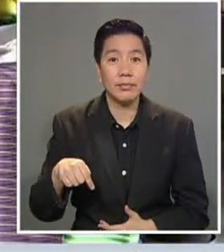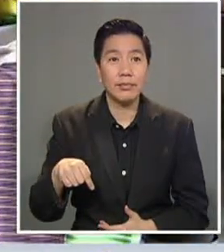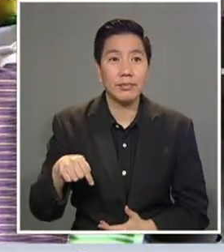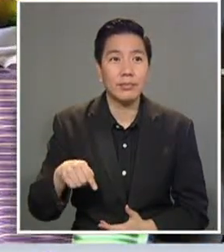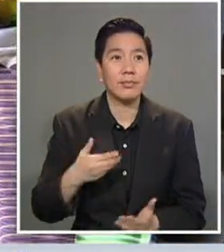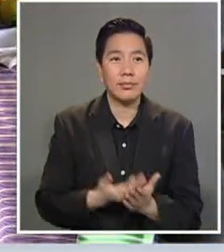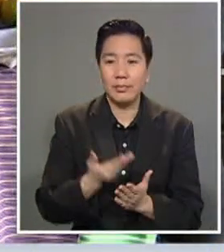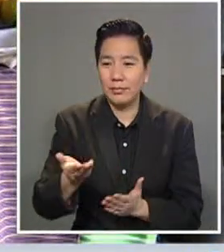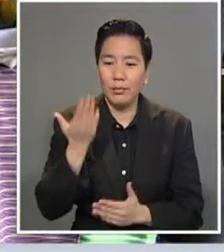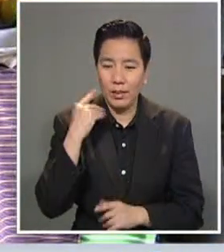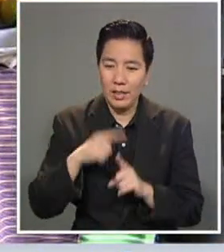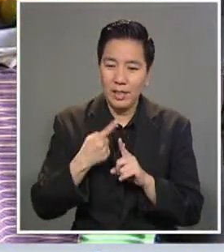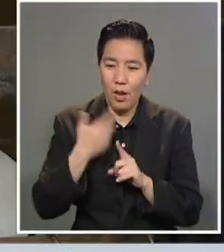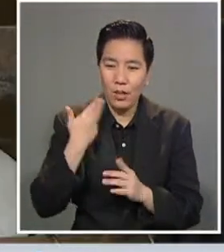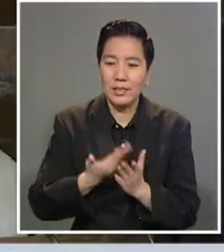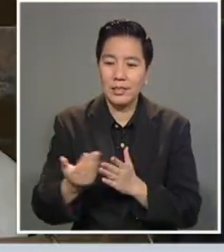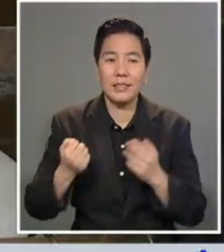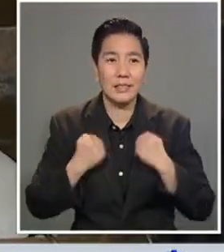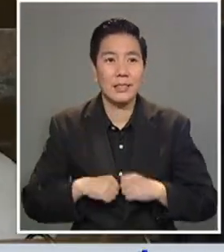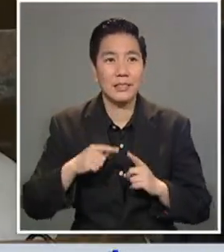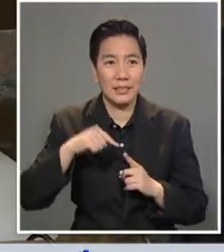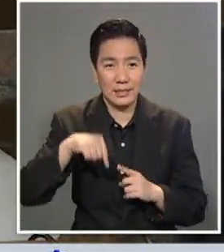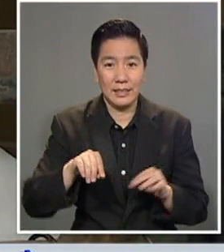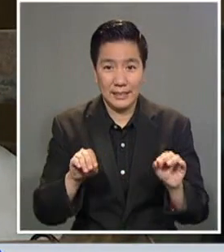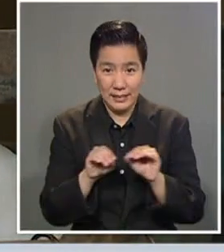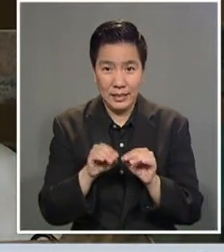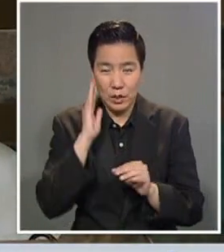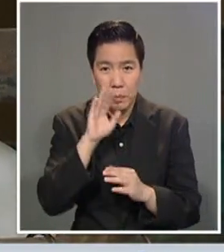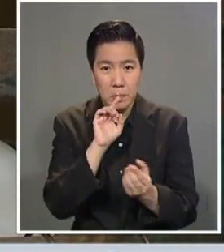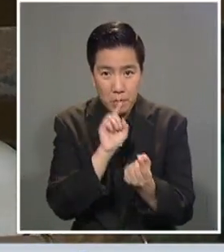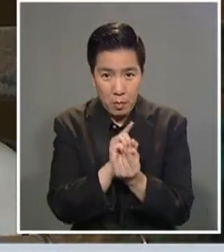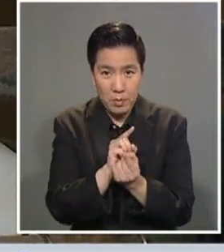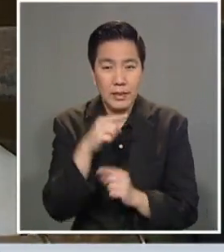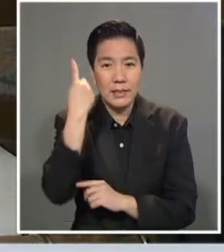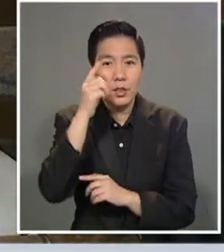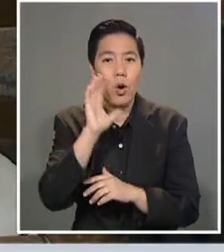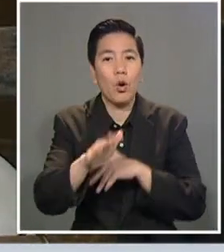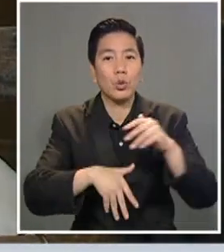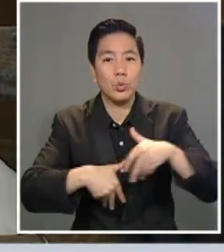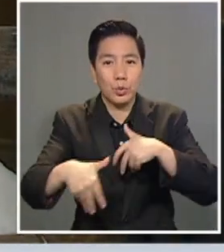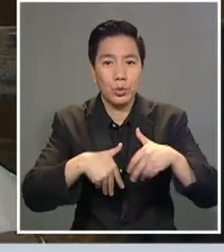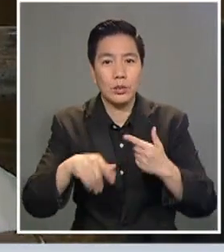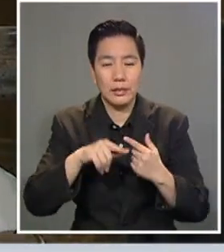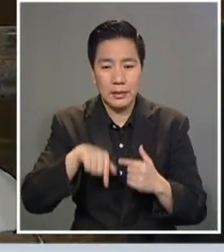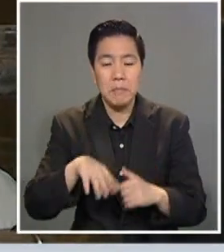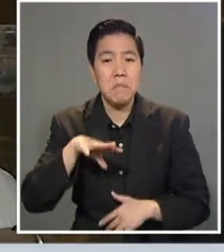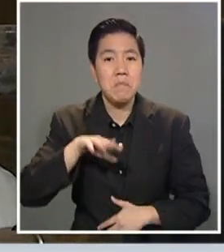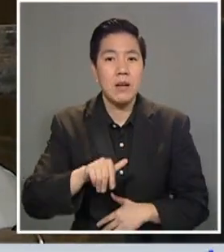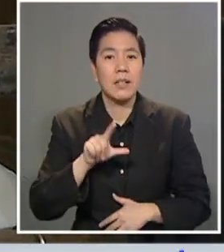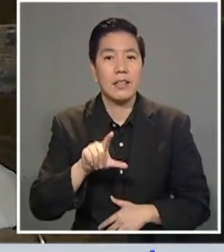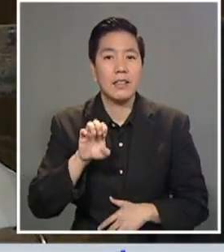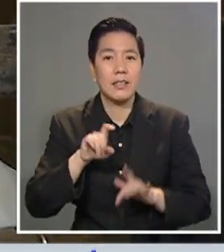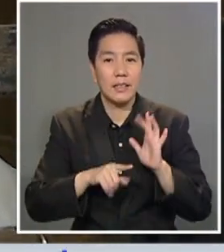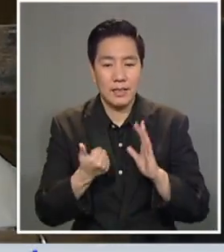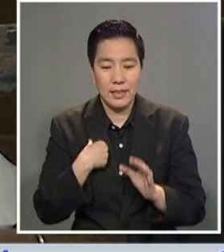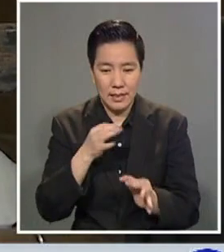กลุ่มนี้เลยครับซื้อเมื่อหลายเดือนก่อนคร ับ ที่นี่ในเร็วๆนี้เราจะได้พบกับท่องเที่ยวชุมชนนะครับของเมืองลี้โดยการสนับสนุนของ